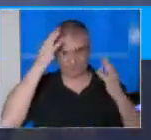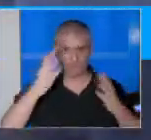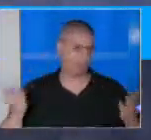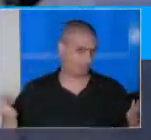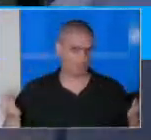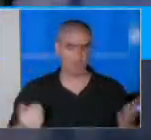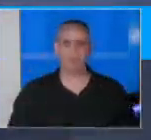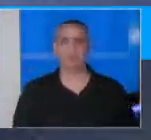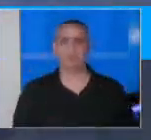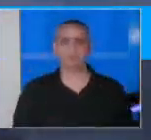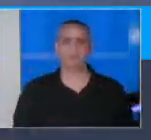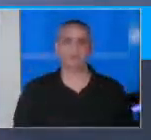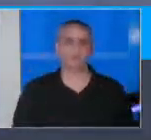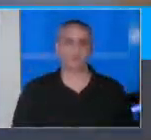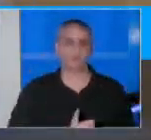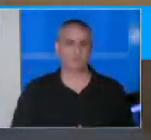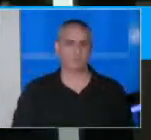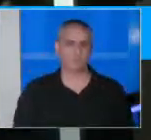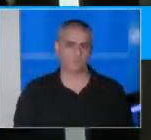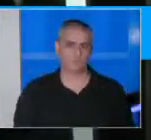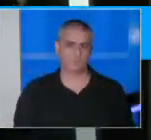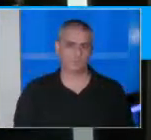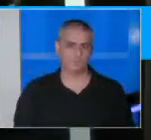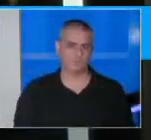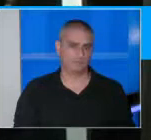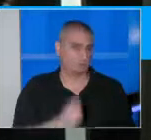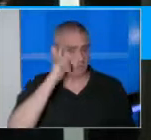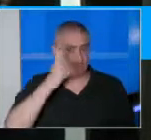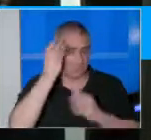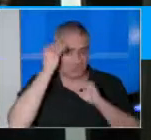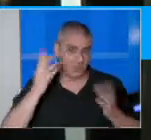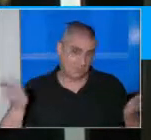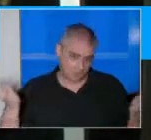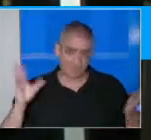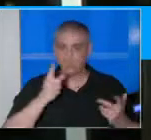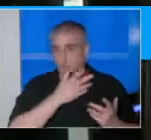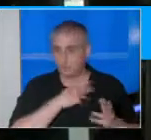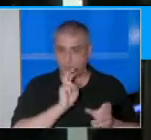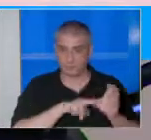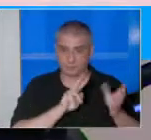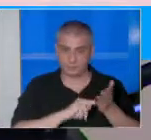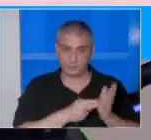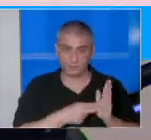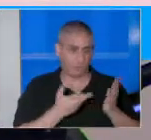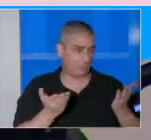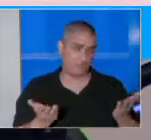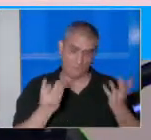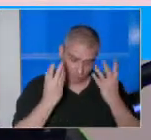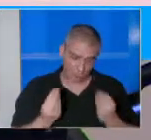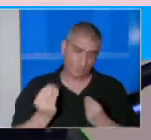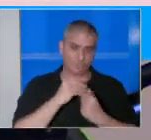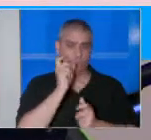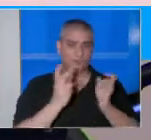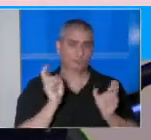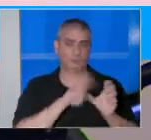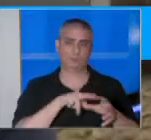היה עדיין ראש עיר טוב. אני לא יודע איזה הודעה הוא הולך להודיע, אבל אם הוא נכנס למערכת הפוליטית, זה טוב שעוד אנשים